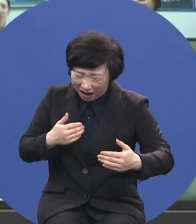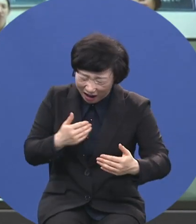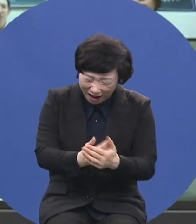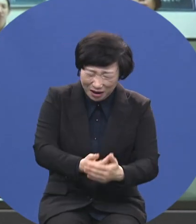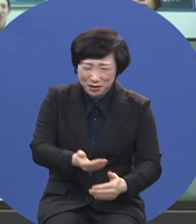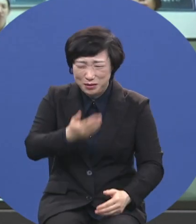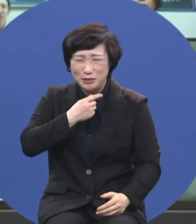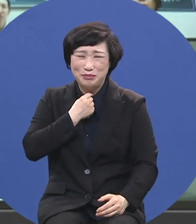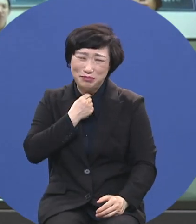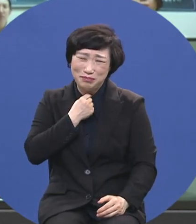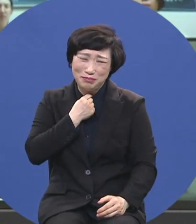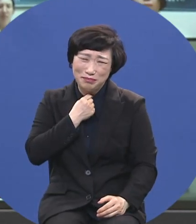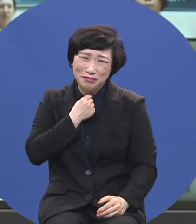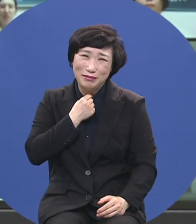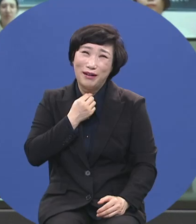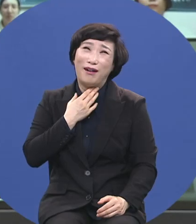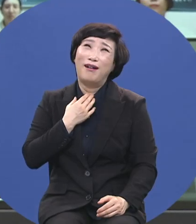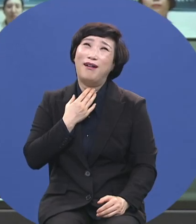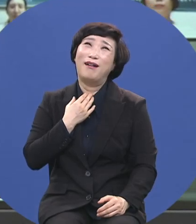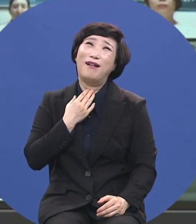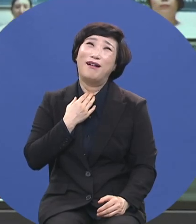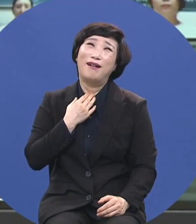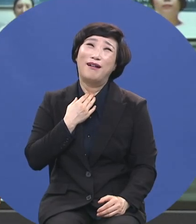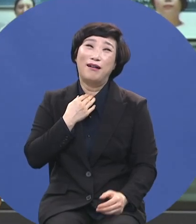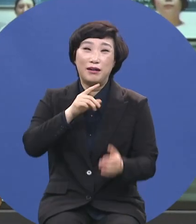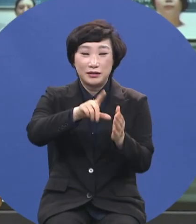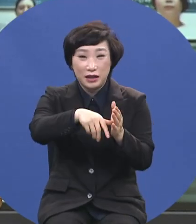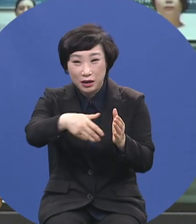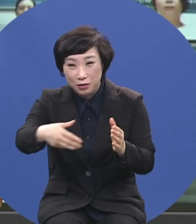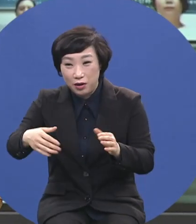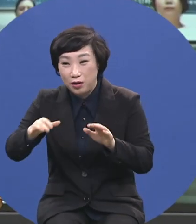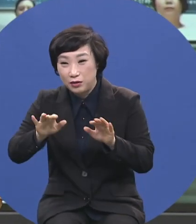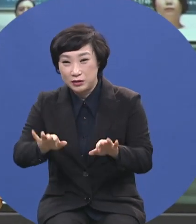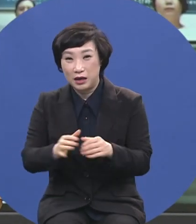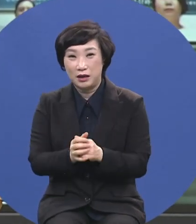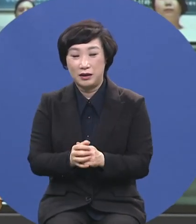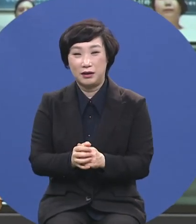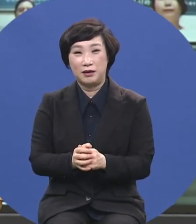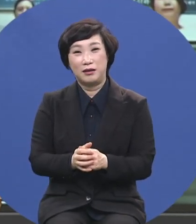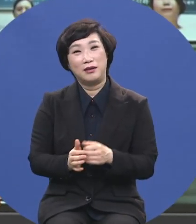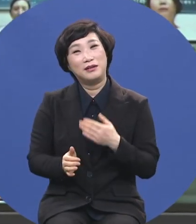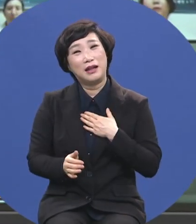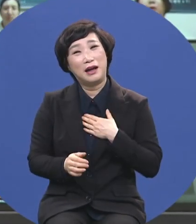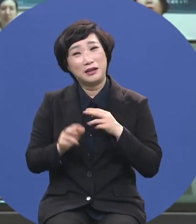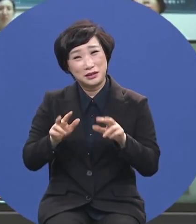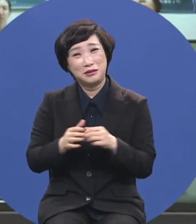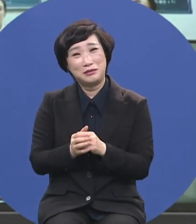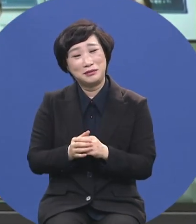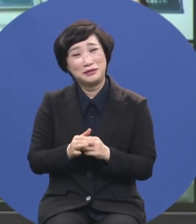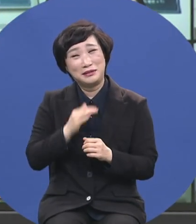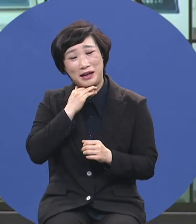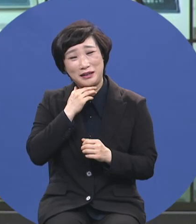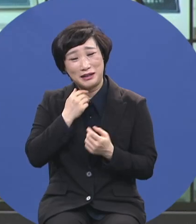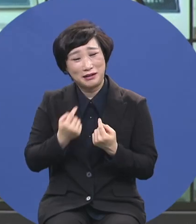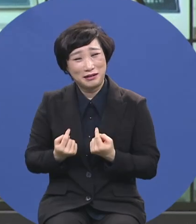먹어봤으면 하는 세월이 나이